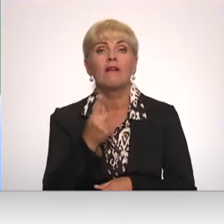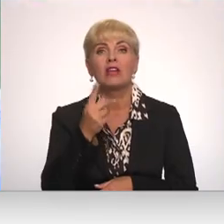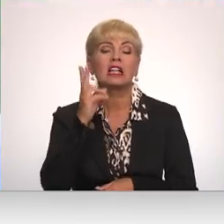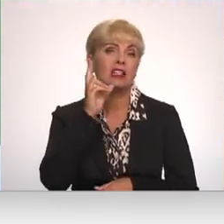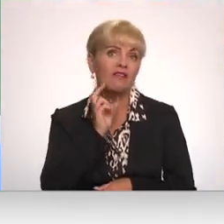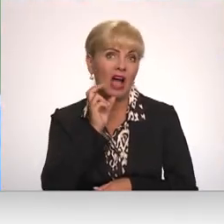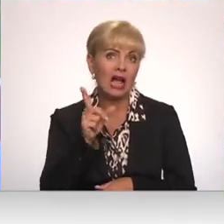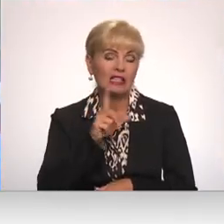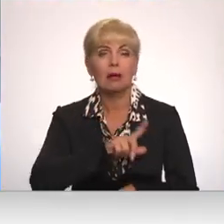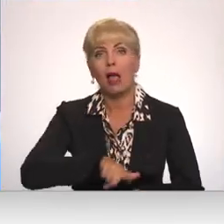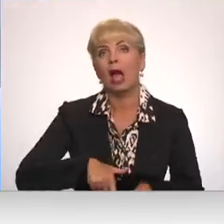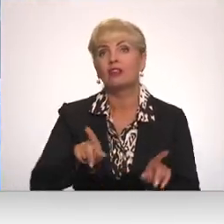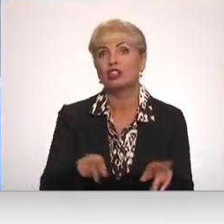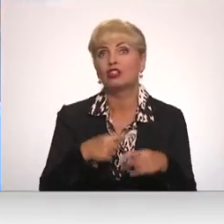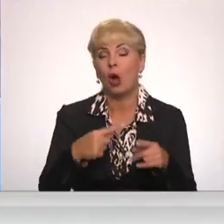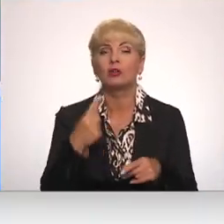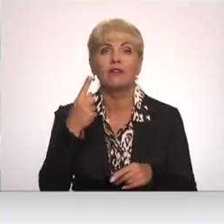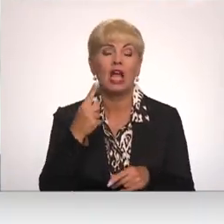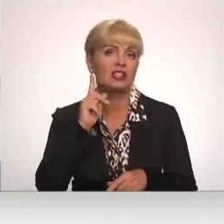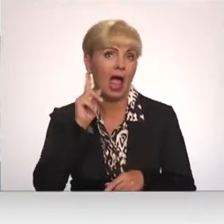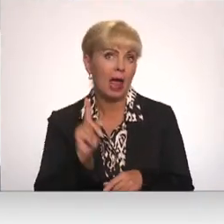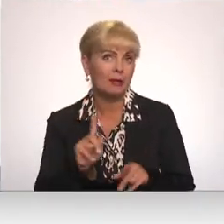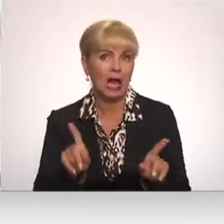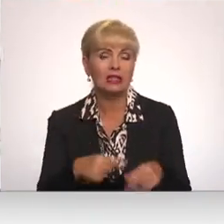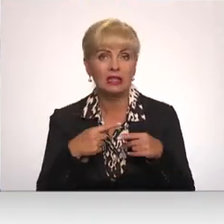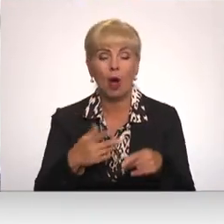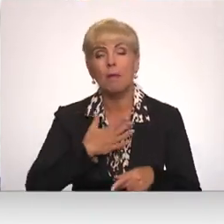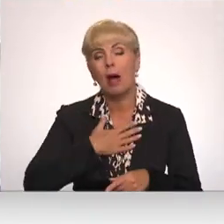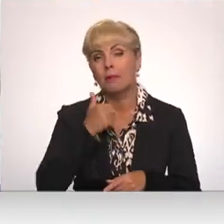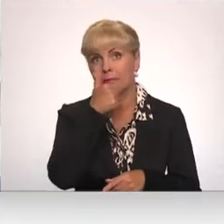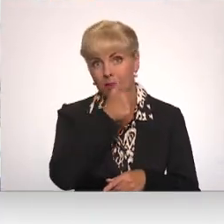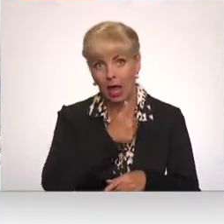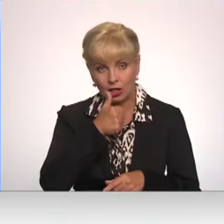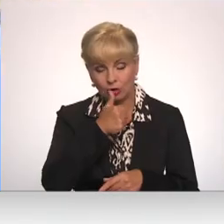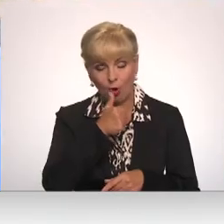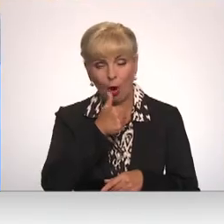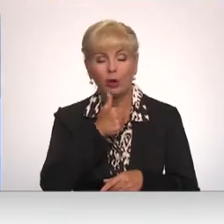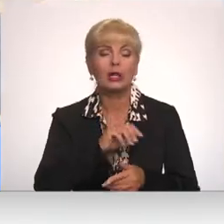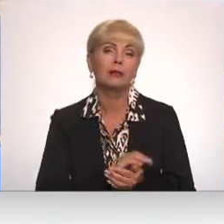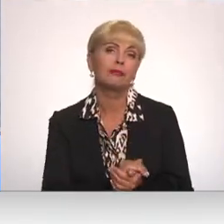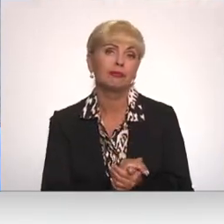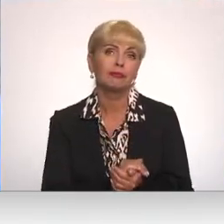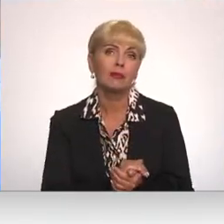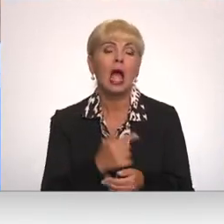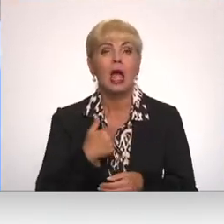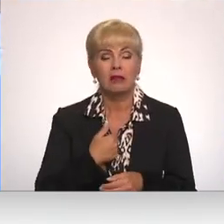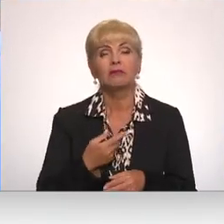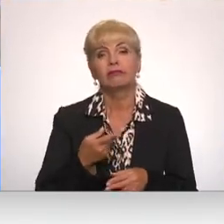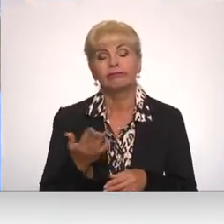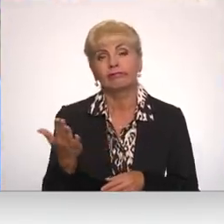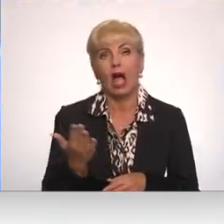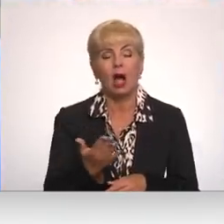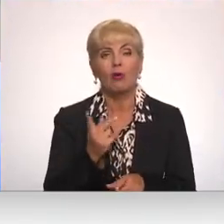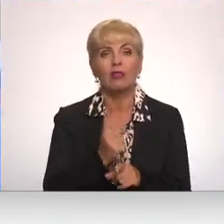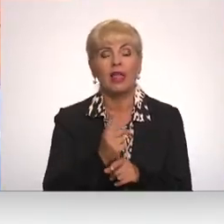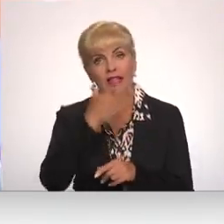vecākiem man ir latviešu tautības un viens ir ebreju tautības. Un tas ir personīgi no vienas puses, ja, bet no otras puses nāk uz šeit, tāpēc, ka nedrīkst